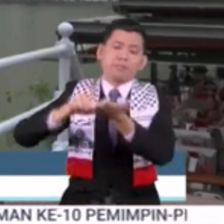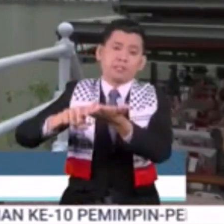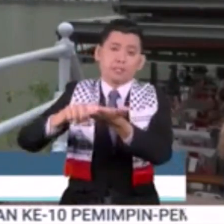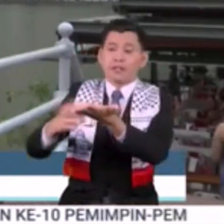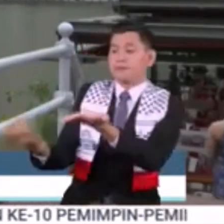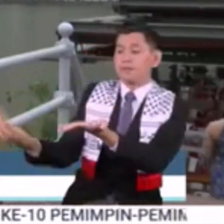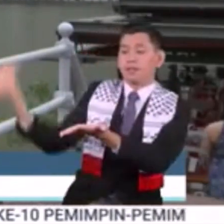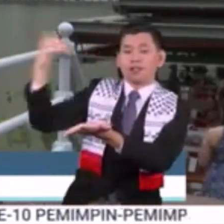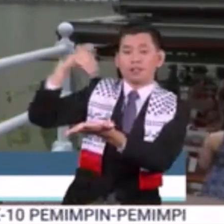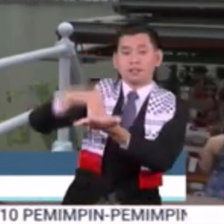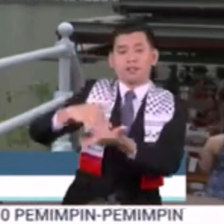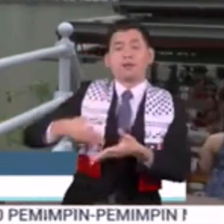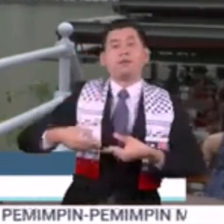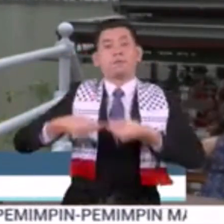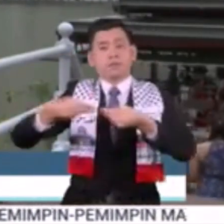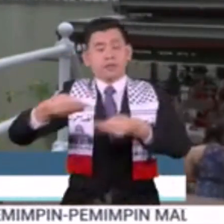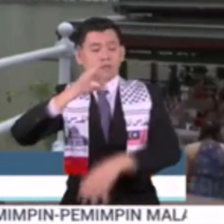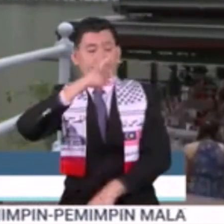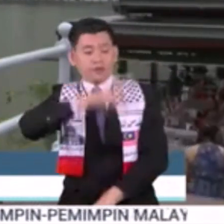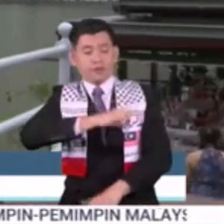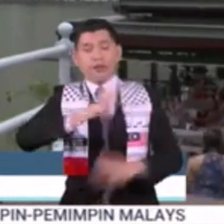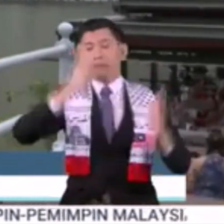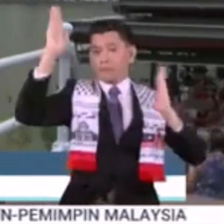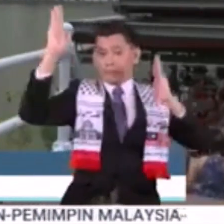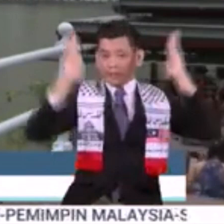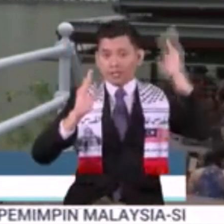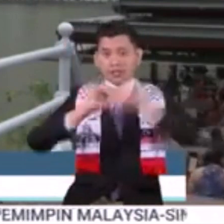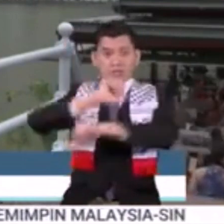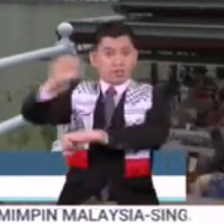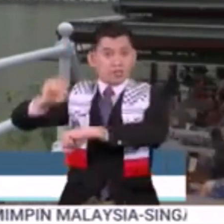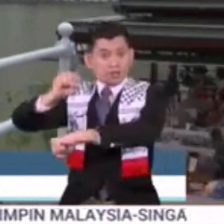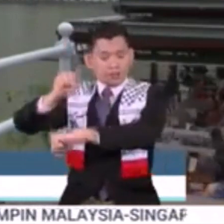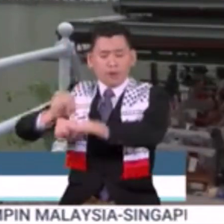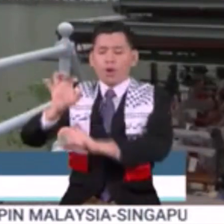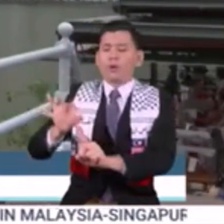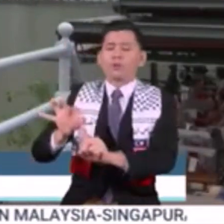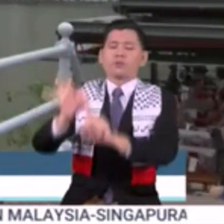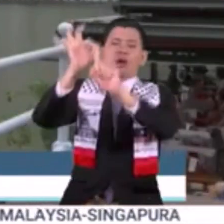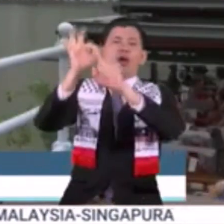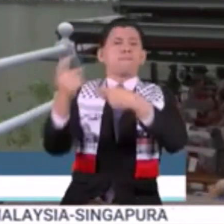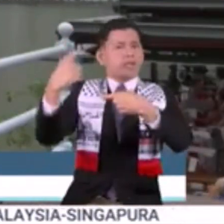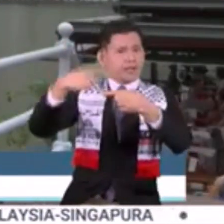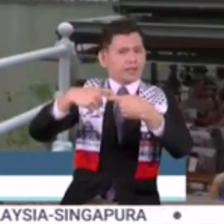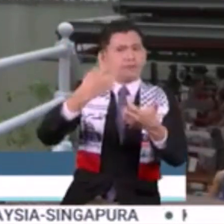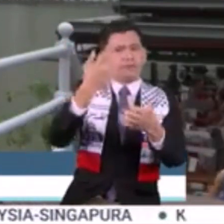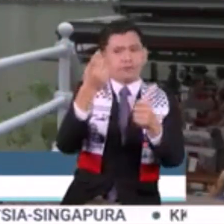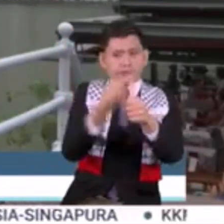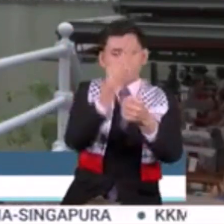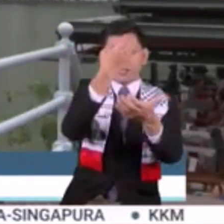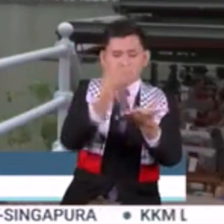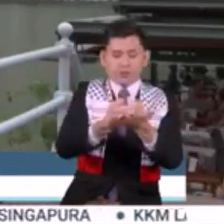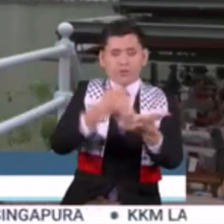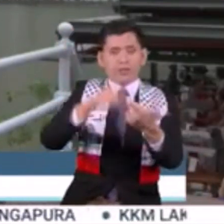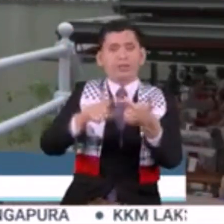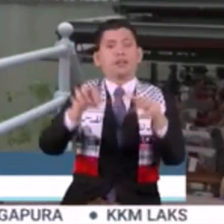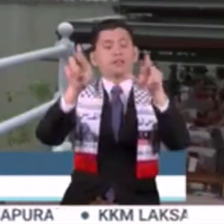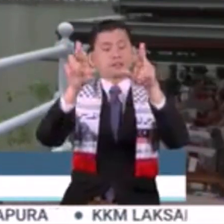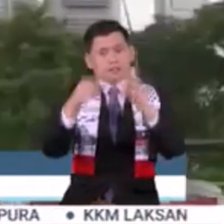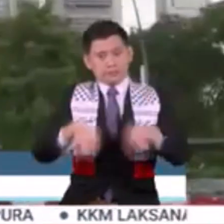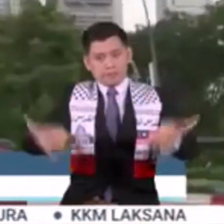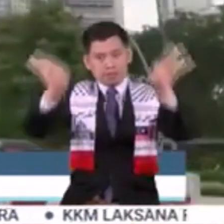semula bagi memberi manfaat kepada Malaysia dan juga Singapura, khususnya dalam aspek ekonomi serta kepentingan rakyat.